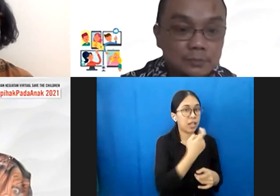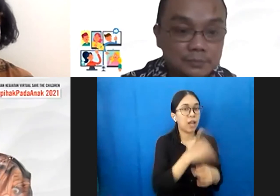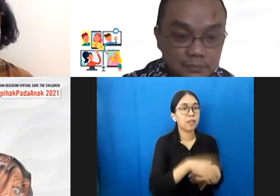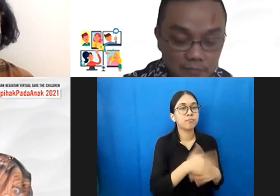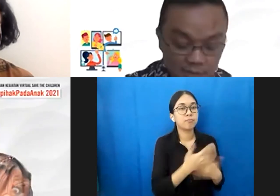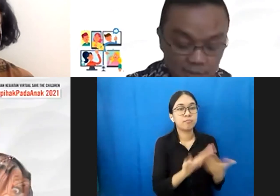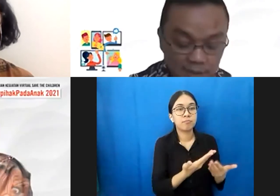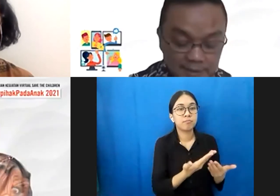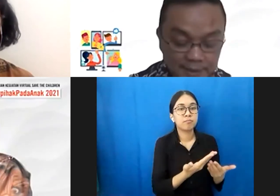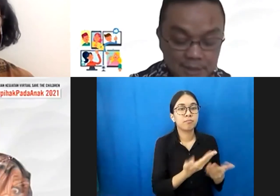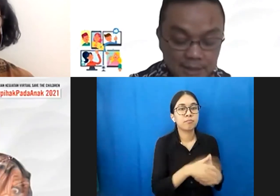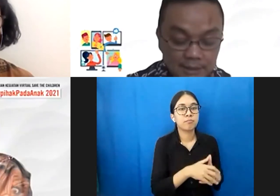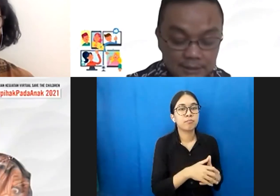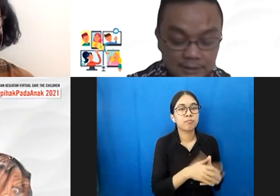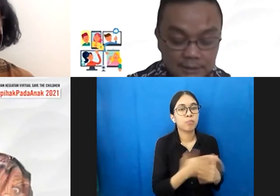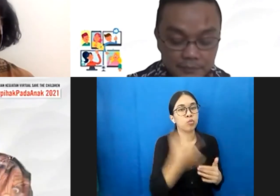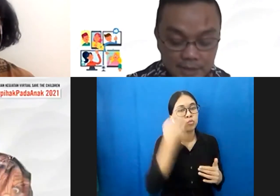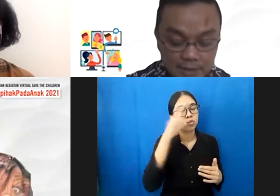Ibu Dr. Siti.